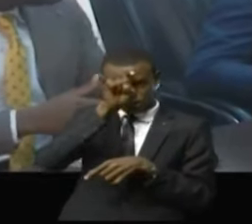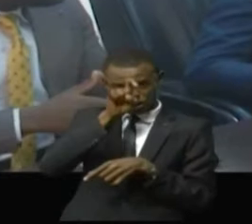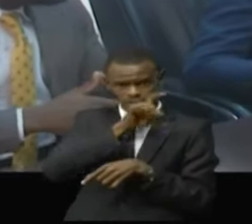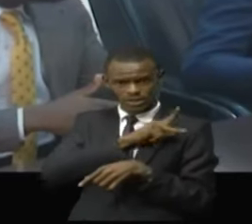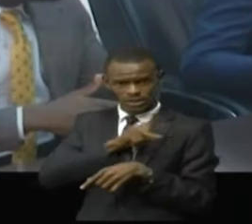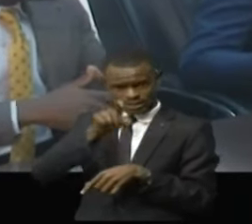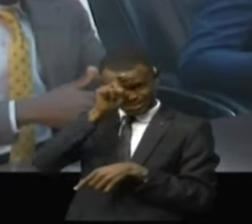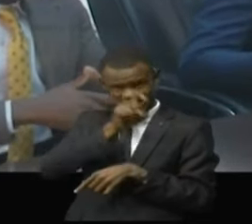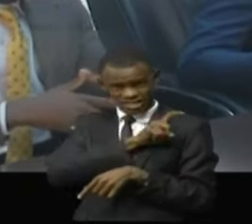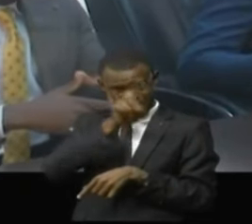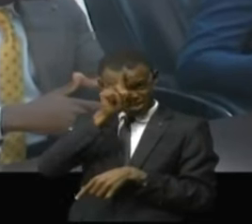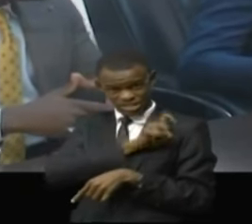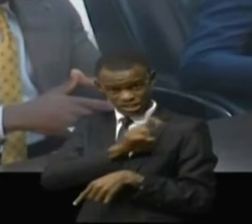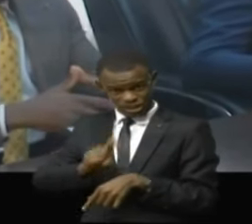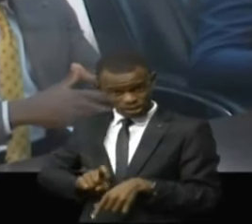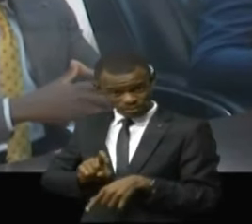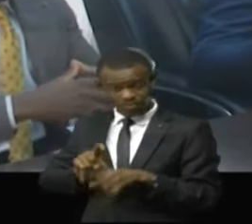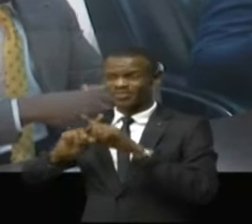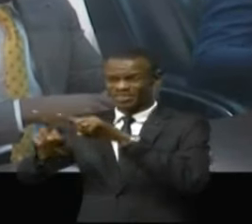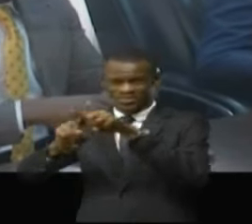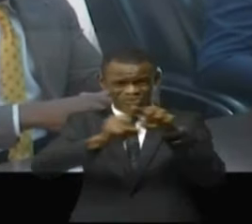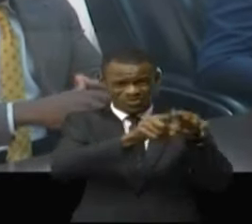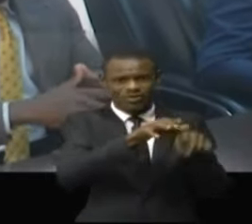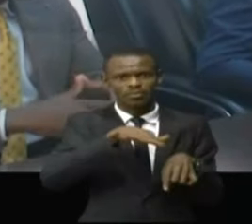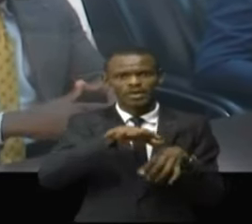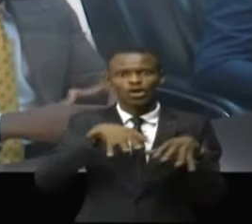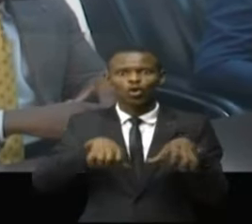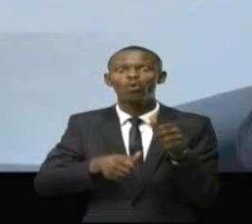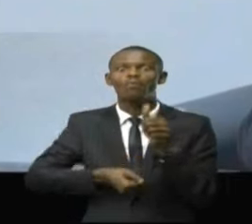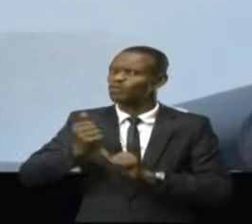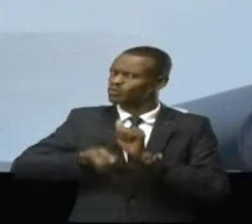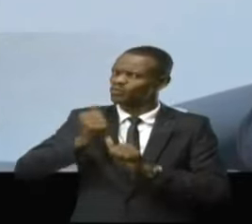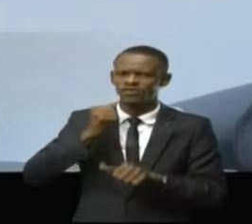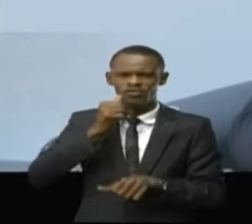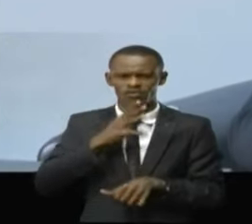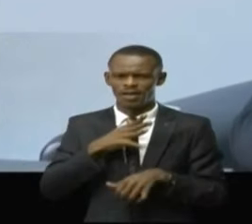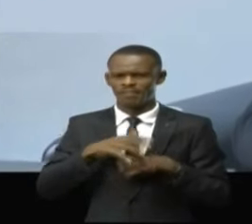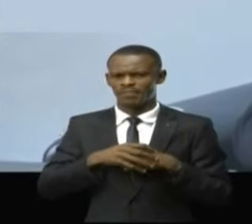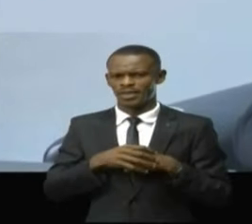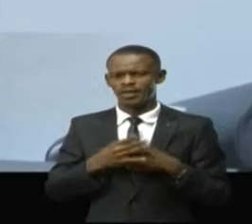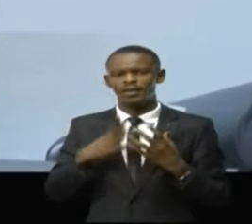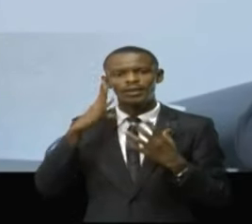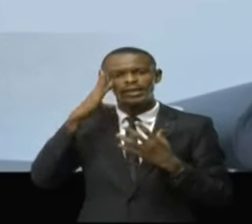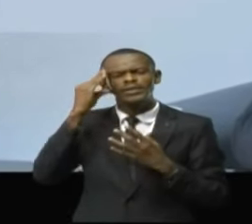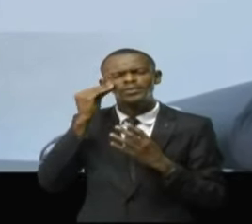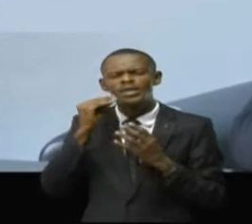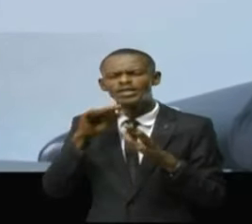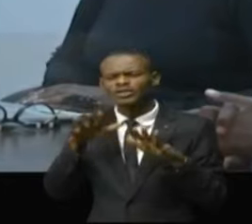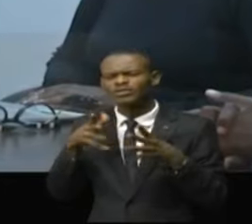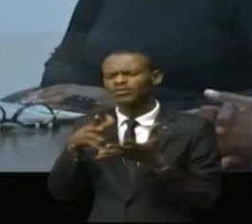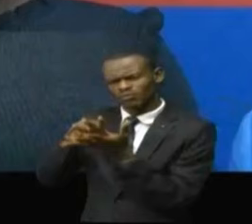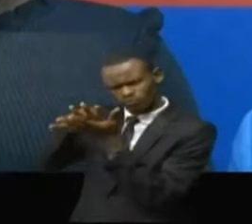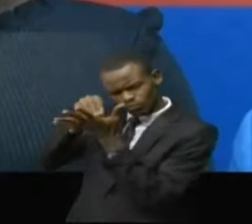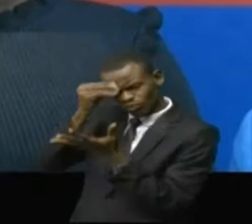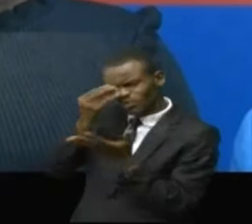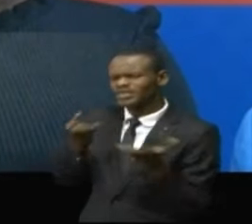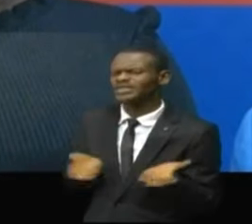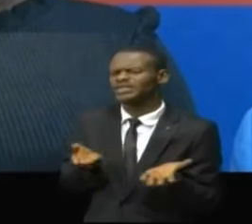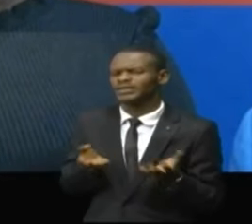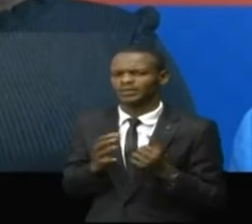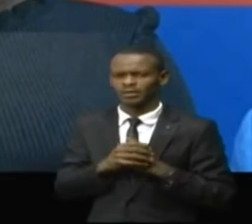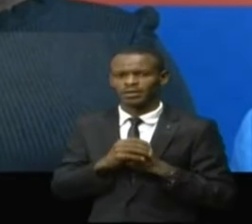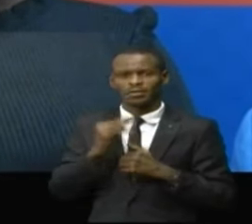leur expérience. Le ministre d'État en charge de l'intégration régionale, Mboussa Nyamwisi, leur a promis tout son soutien. Et nous